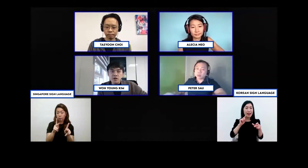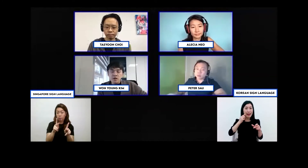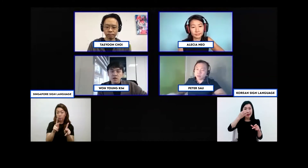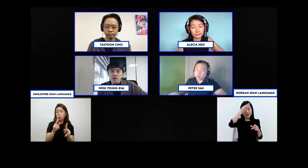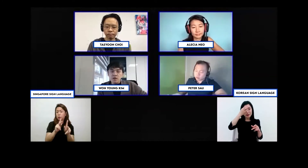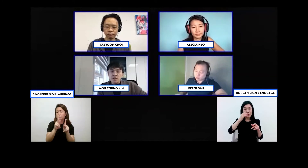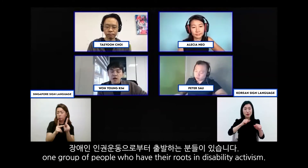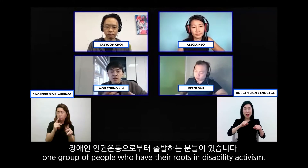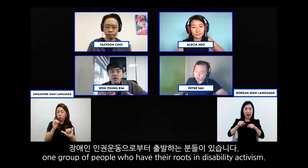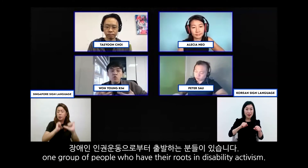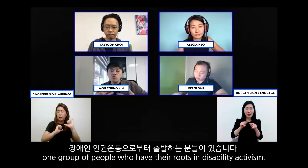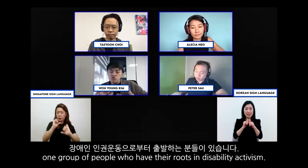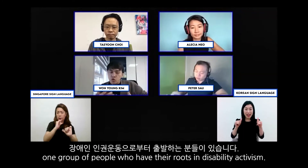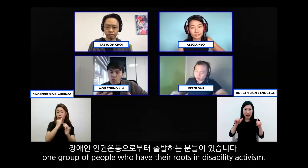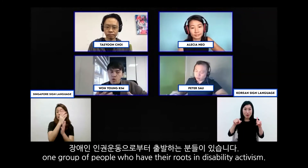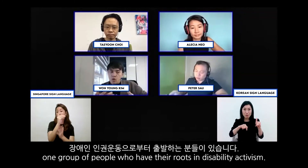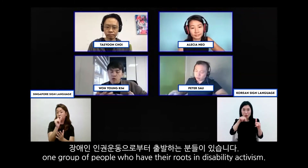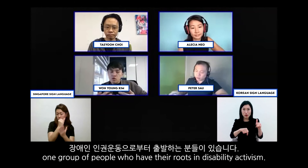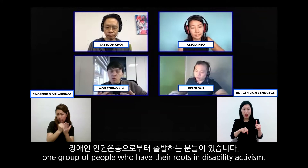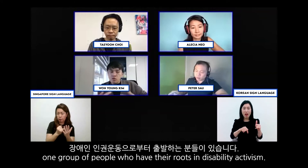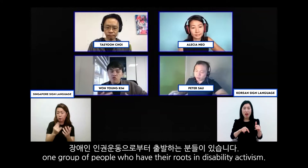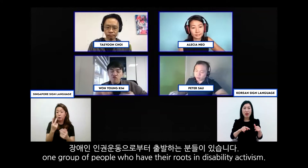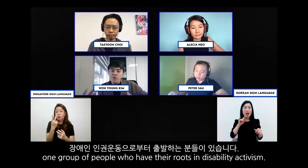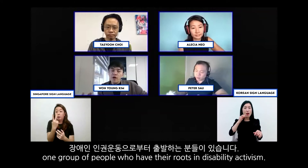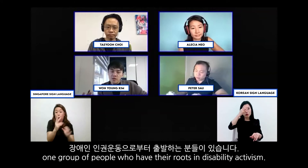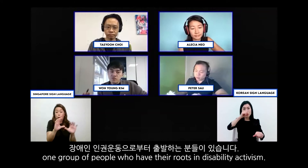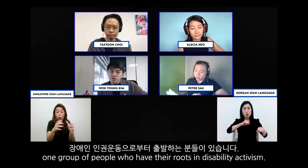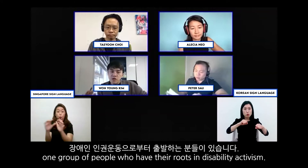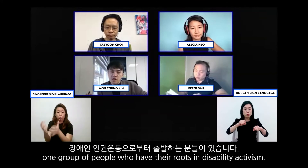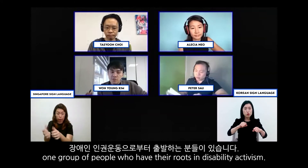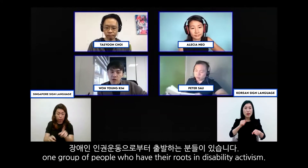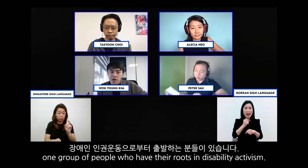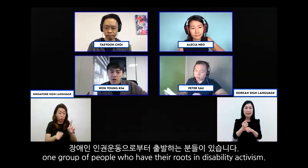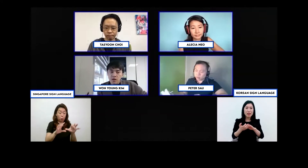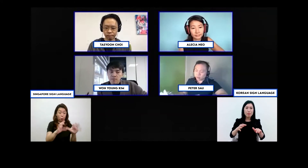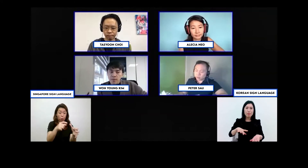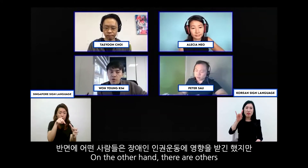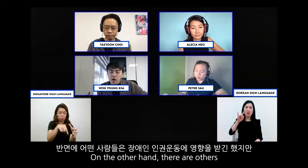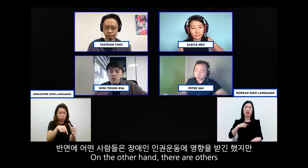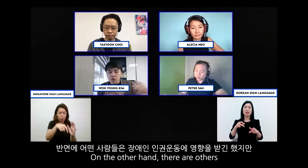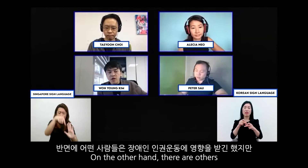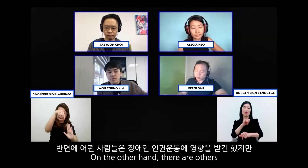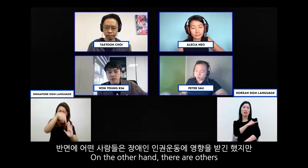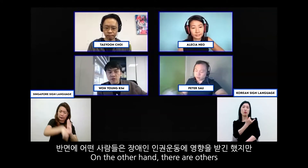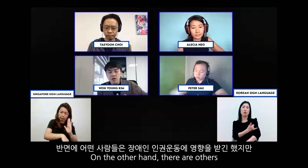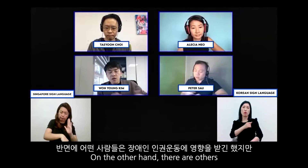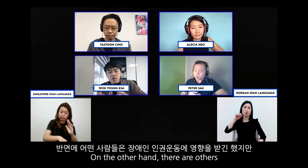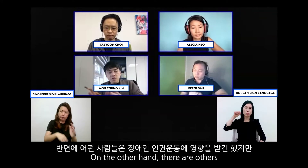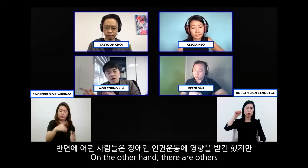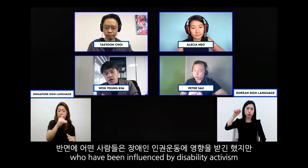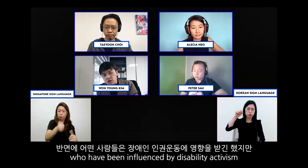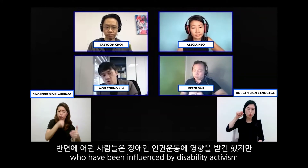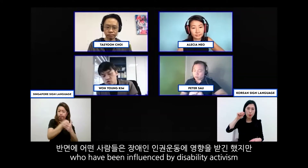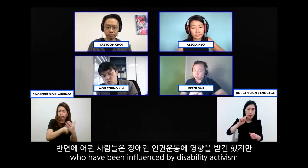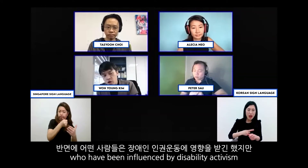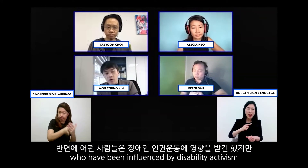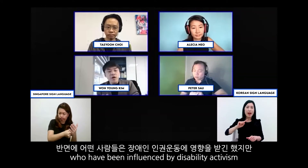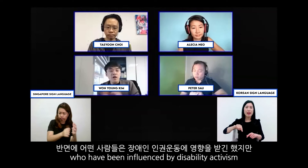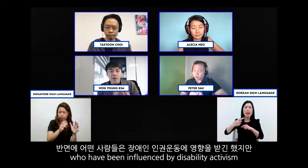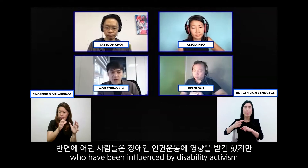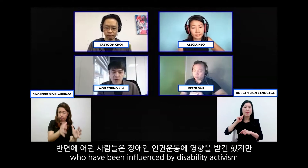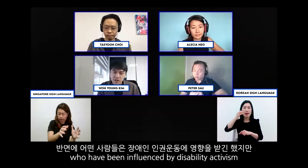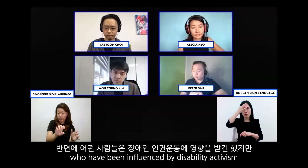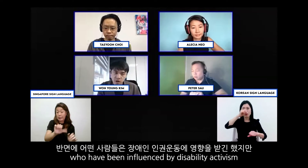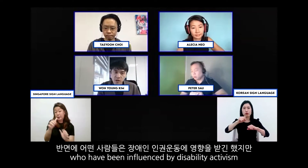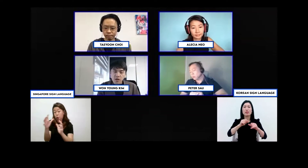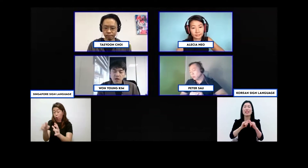사람들은 장애인 인권 운동으로부터 출발한 분들이 있습니다. 반면에 어떤 사람들은 장애인 인권 운동에